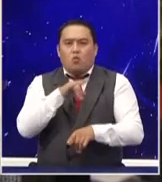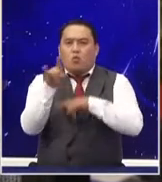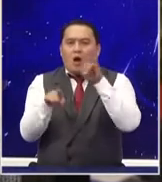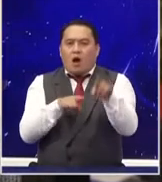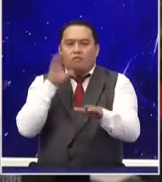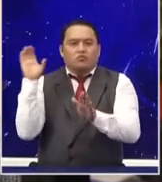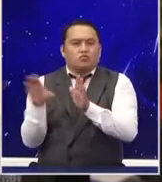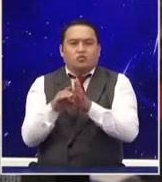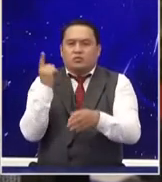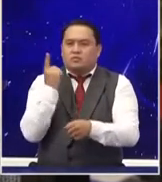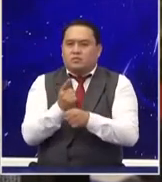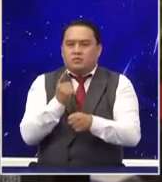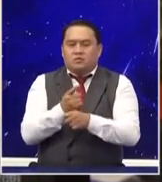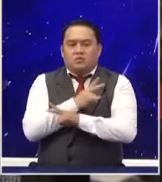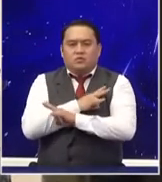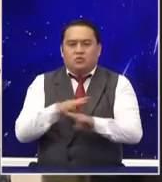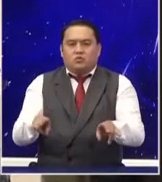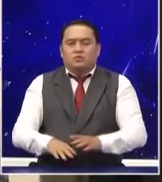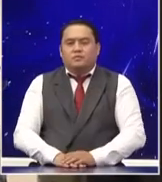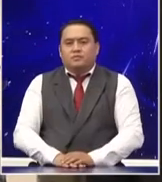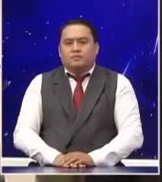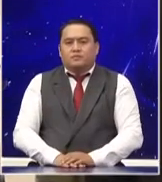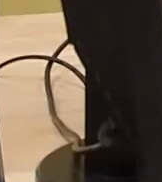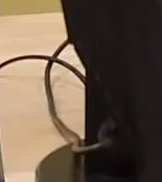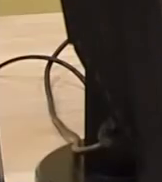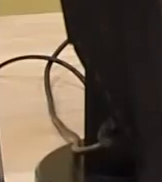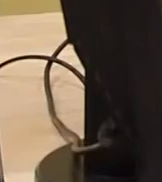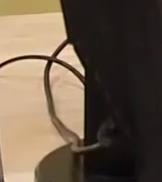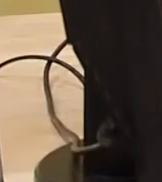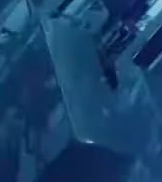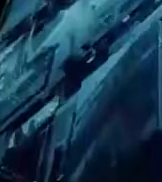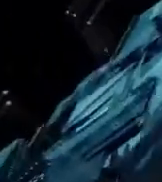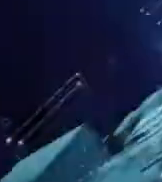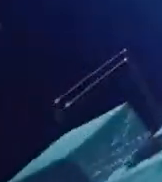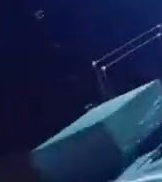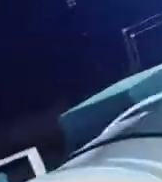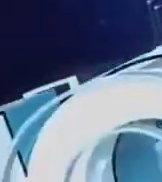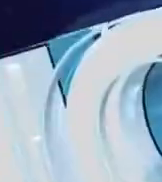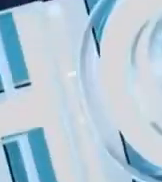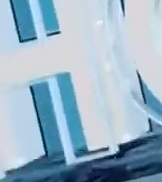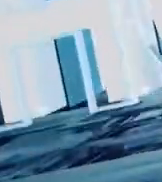уговоры подобных людей. Рустам Аралбаев, Жасулан Шинкиже, телеканал ЖИЦУ.